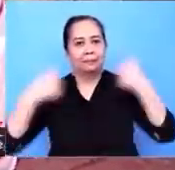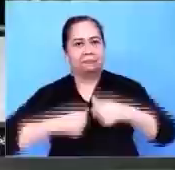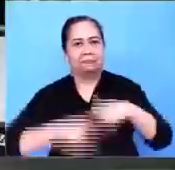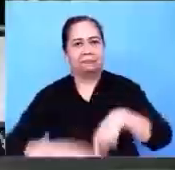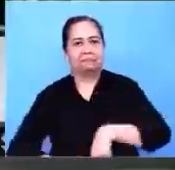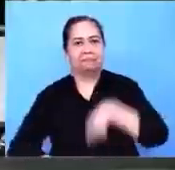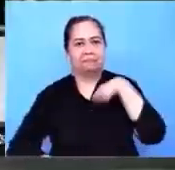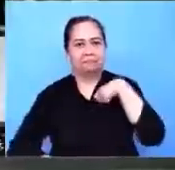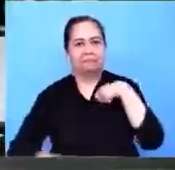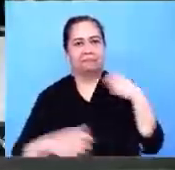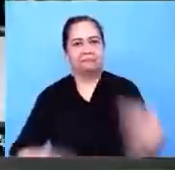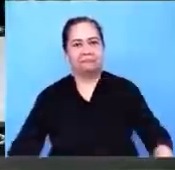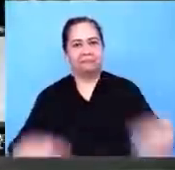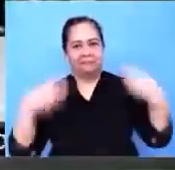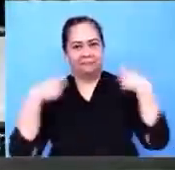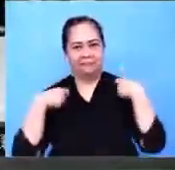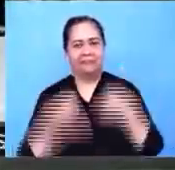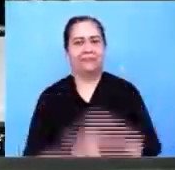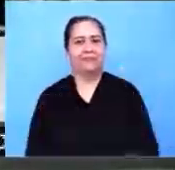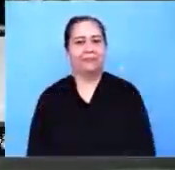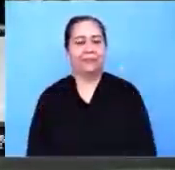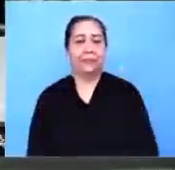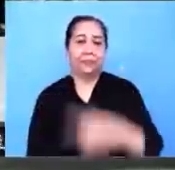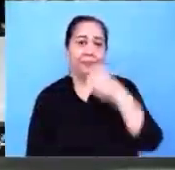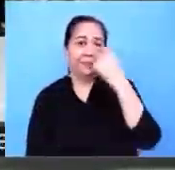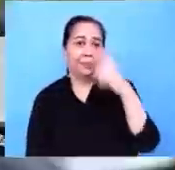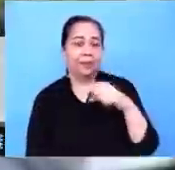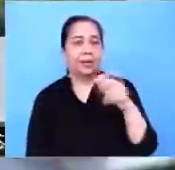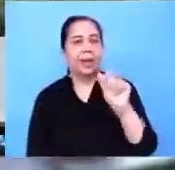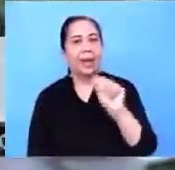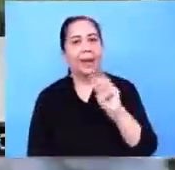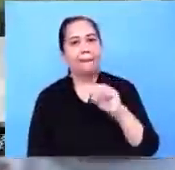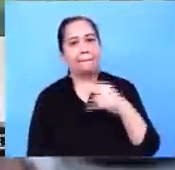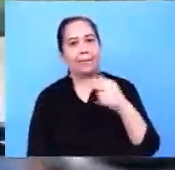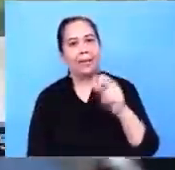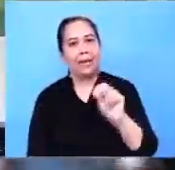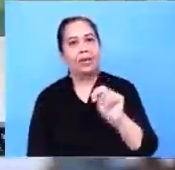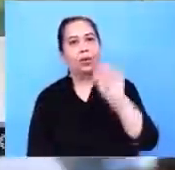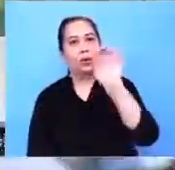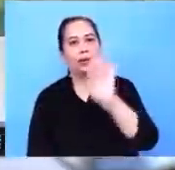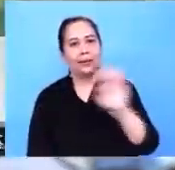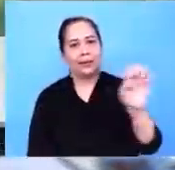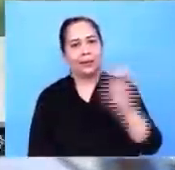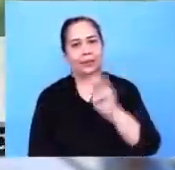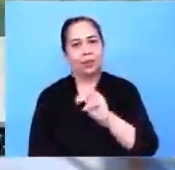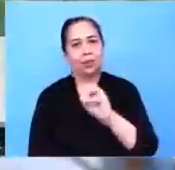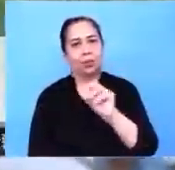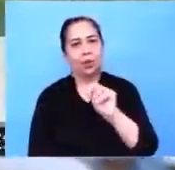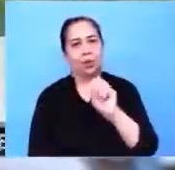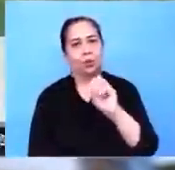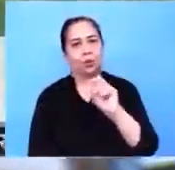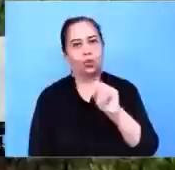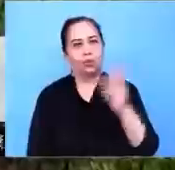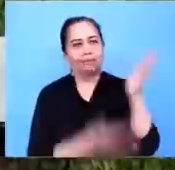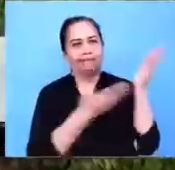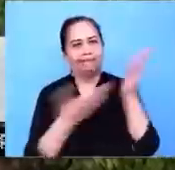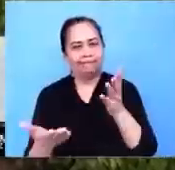nakakumot. Dahil ito sa Amihan o Northeast Monsoon na nagdadala ng malamig at tuyong